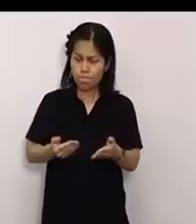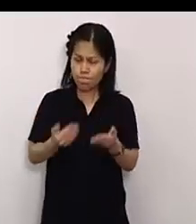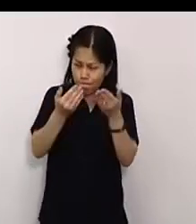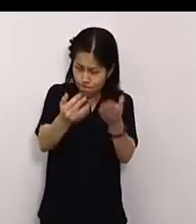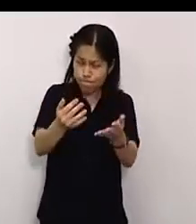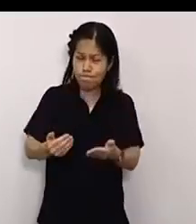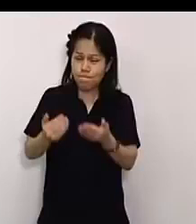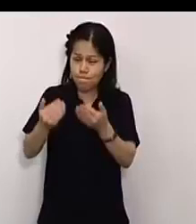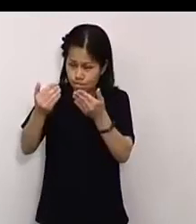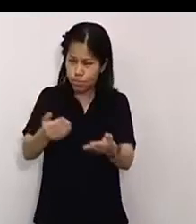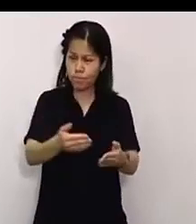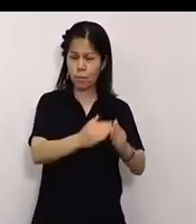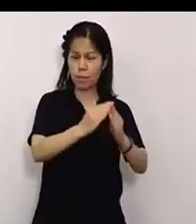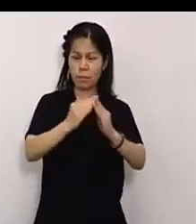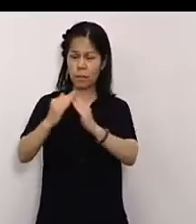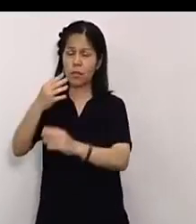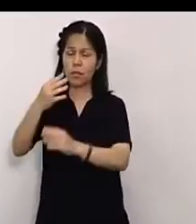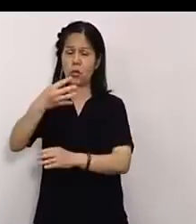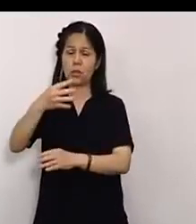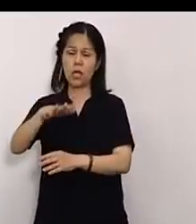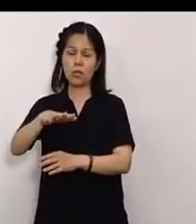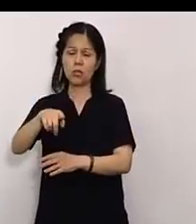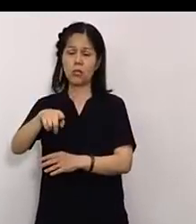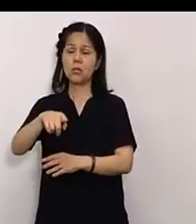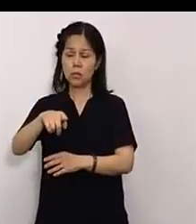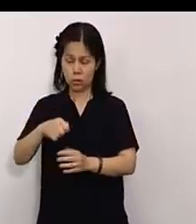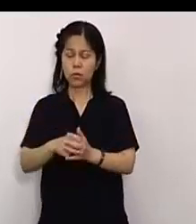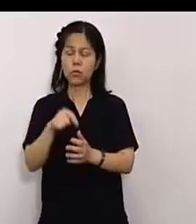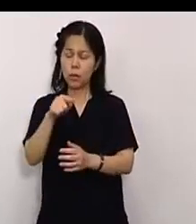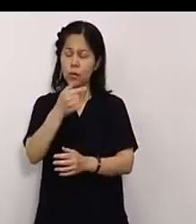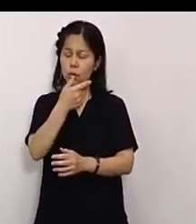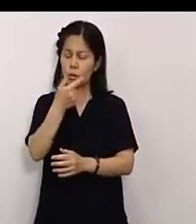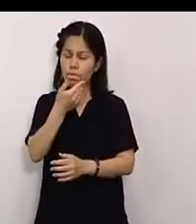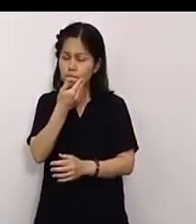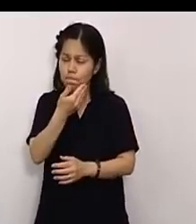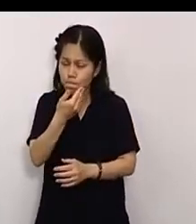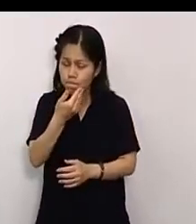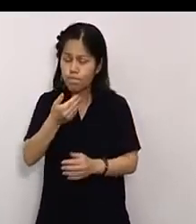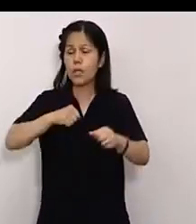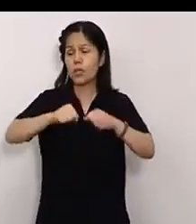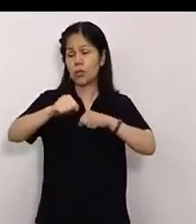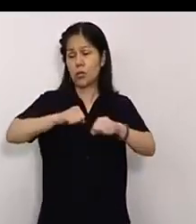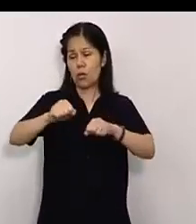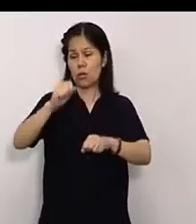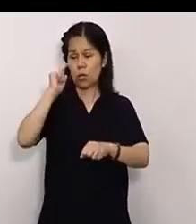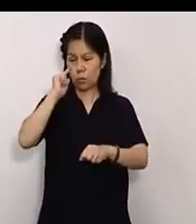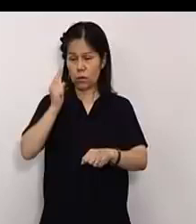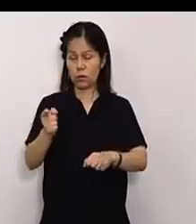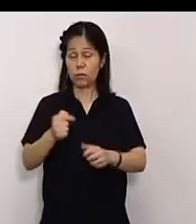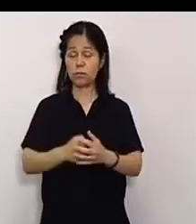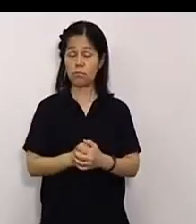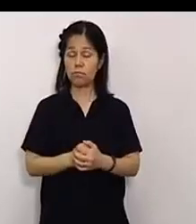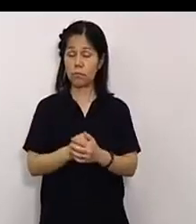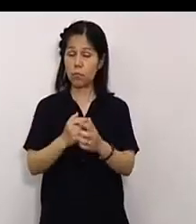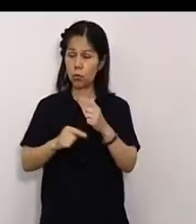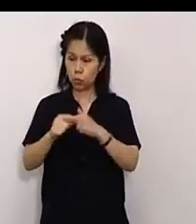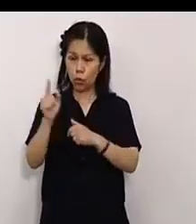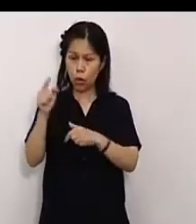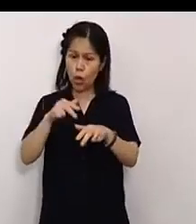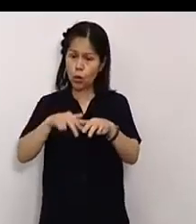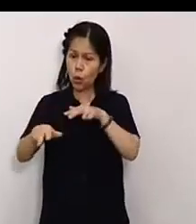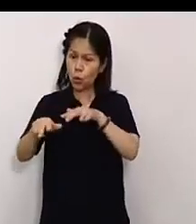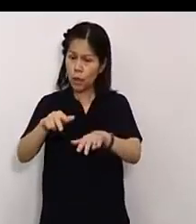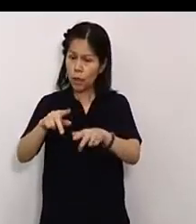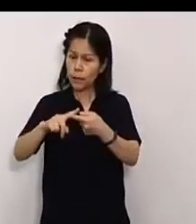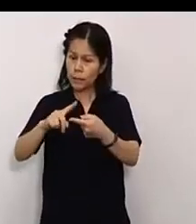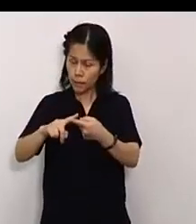るので、非常にそれは貴重な活動だなと思うんですけど、もっと行政的に